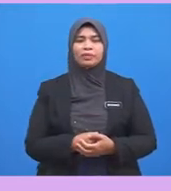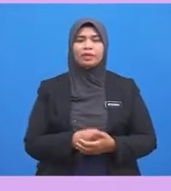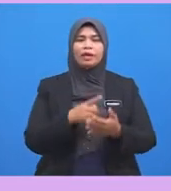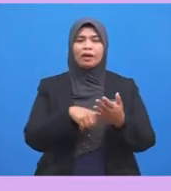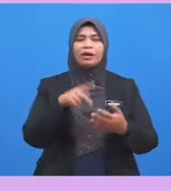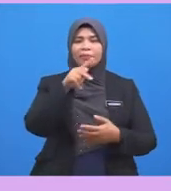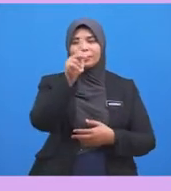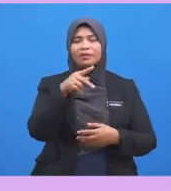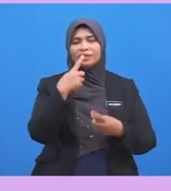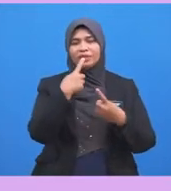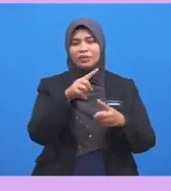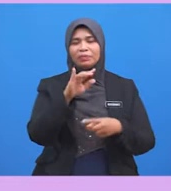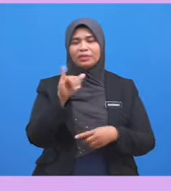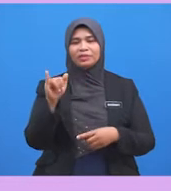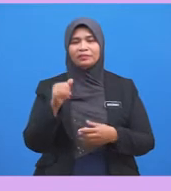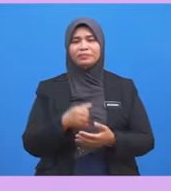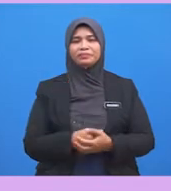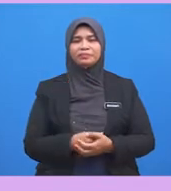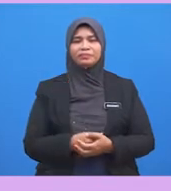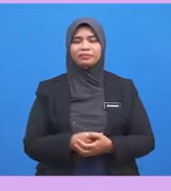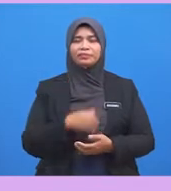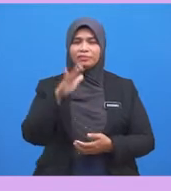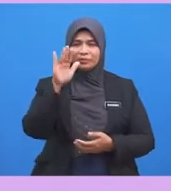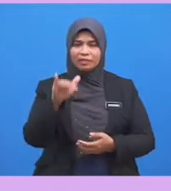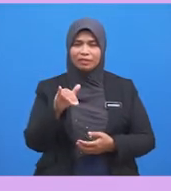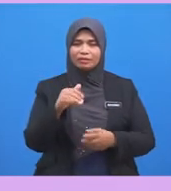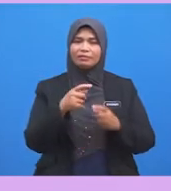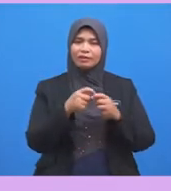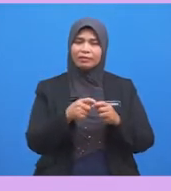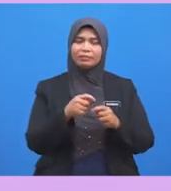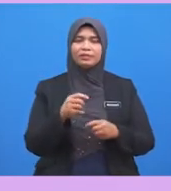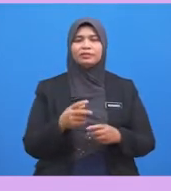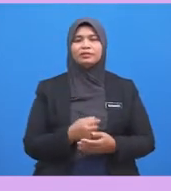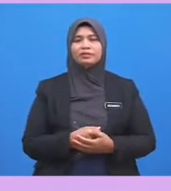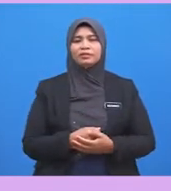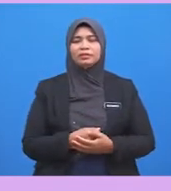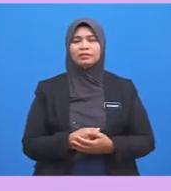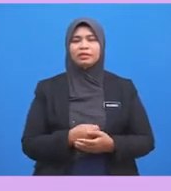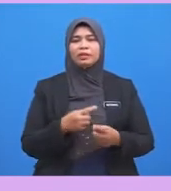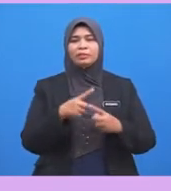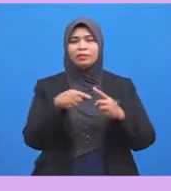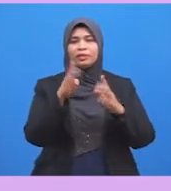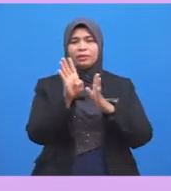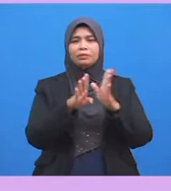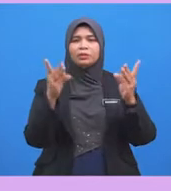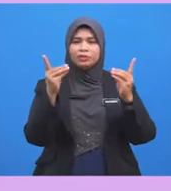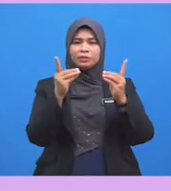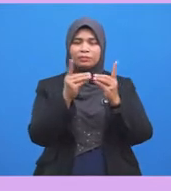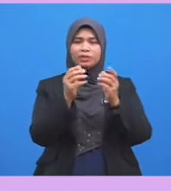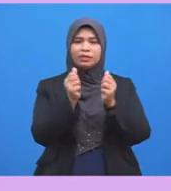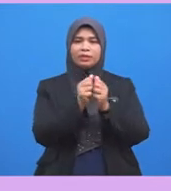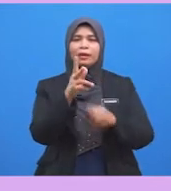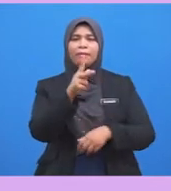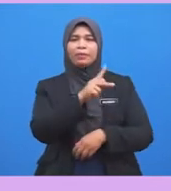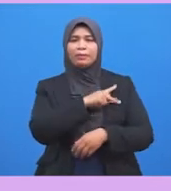Apakah jawapannya, murid-murid? Ya, tepat sekali. Apabila berjumpa dengan